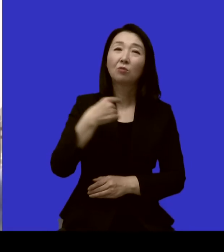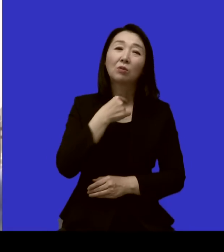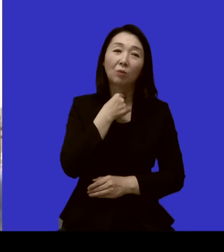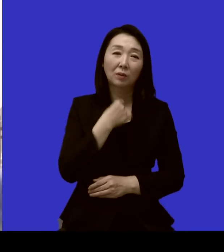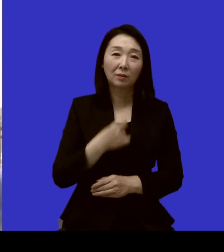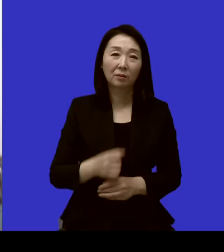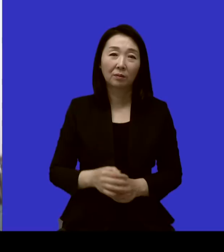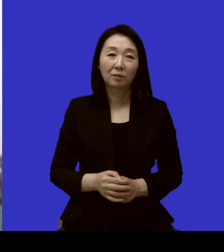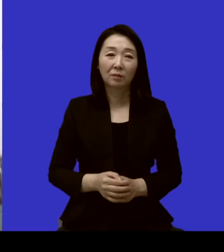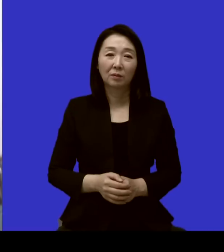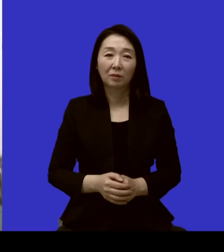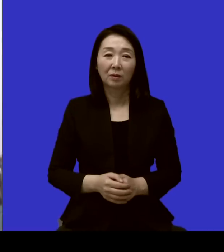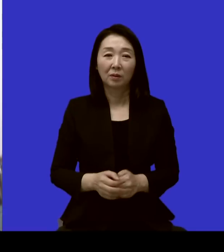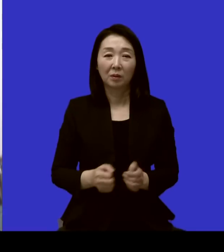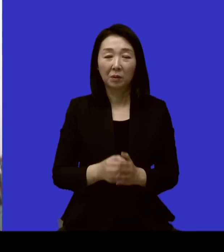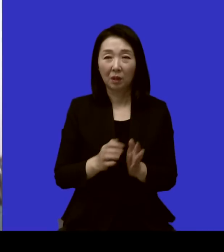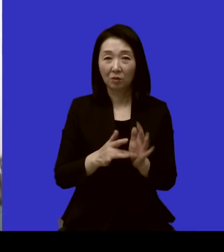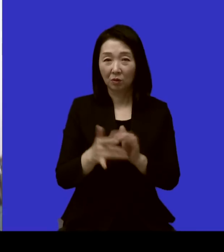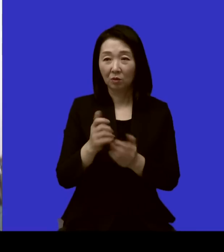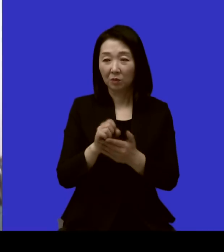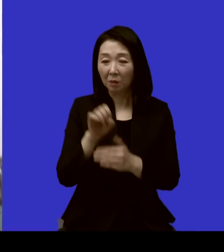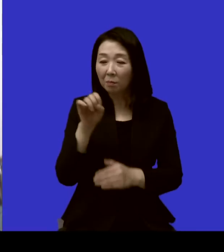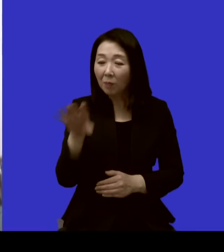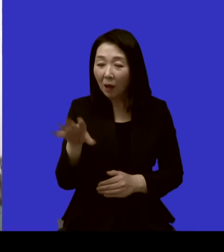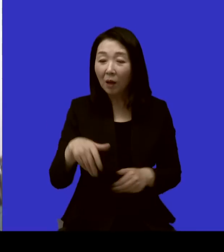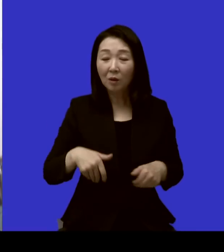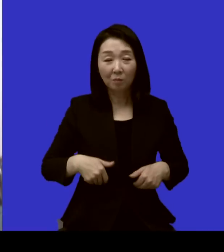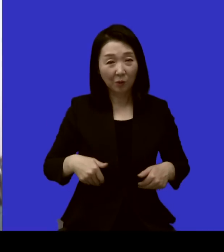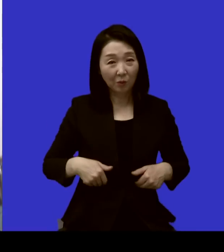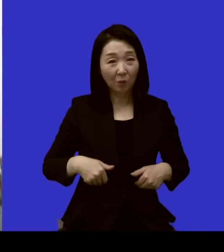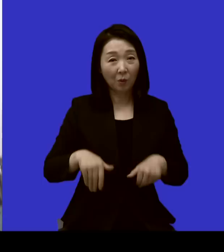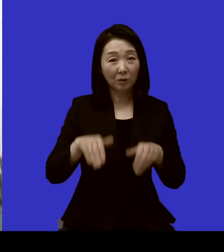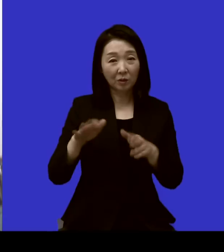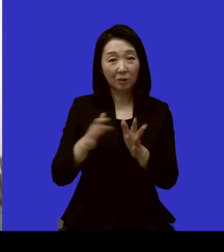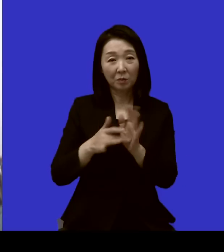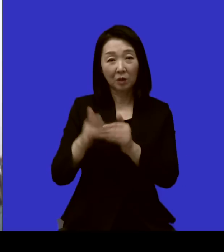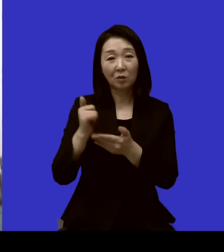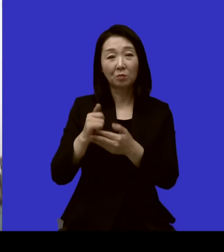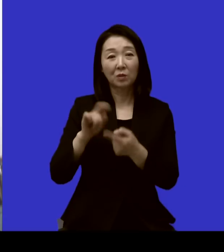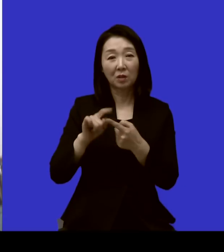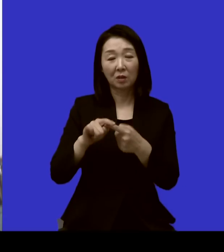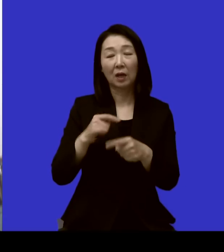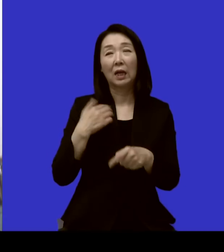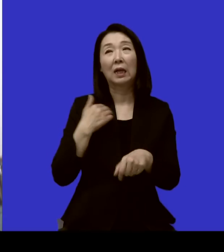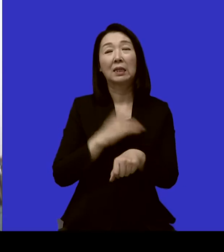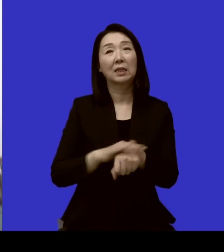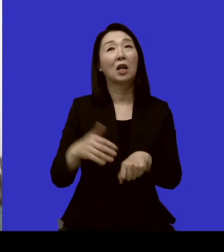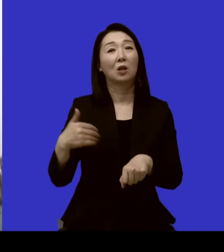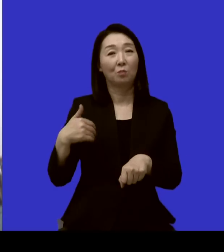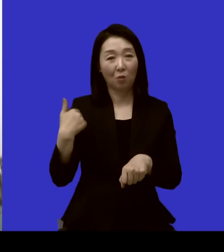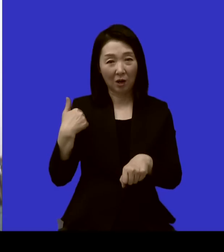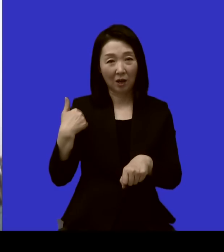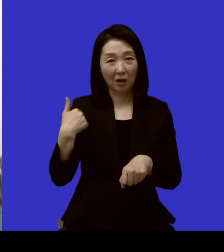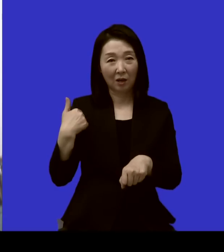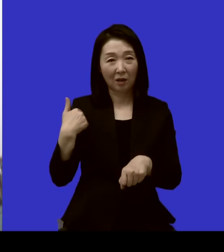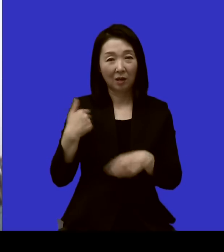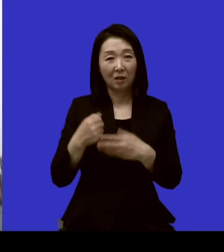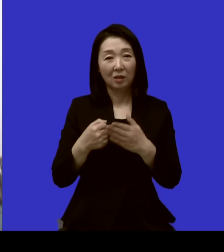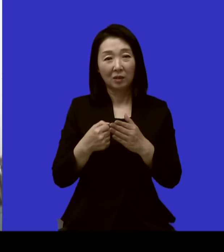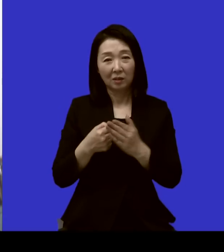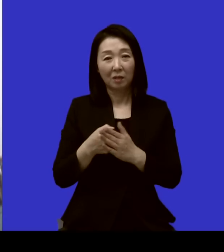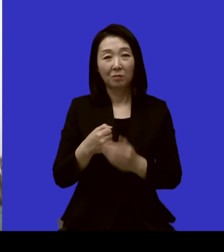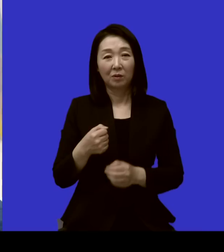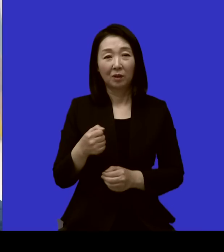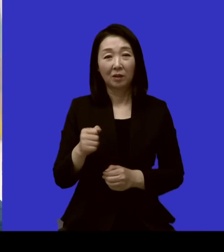바랬으니까. 그래서 저도 예수님한테 말을 건네야 되겠다. 예. 아직 예수님에 대해서 내가 너무 몰랐다. 예. 그래서 이제